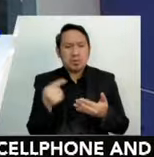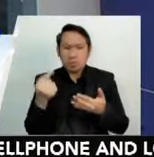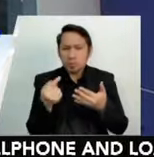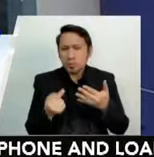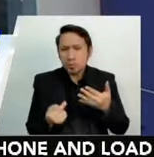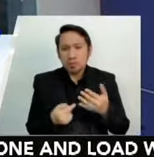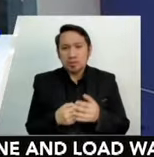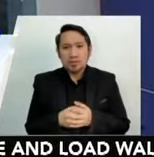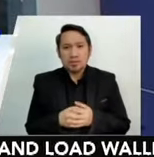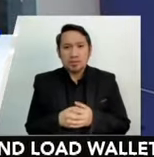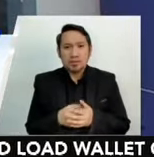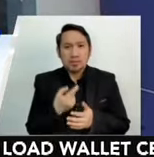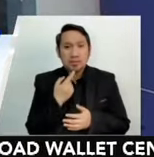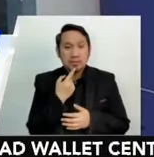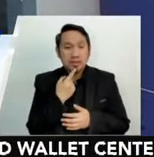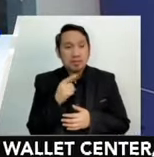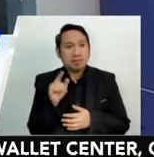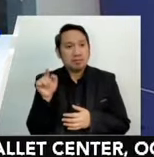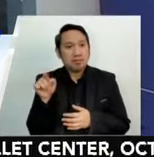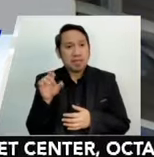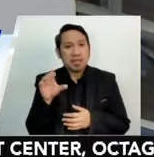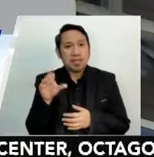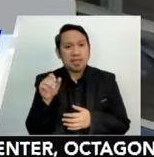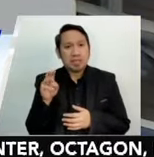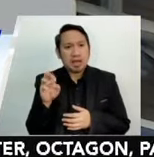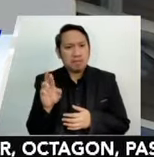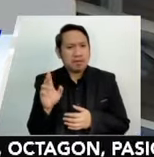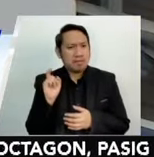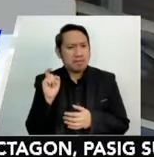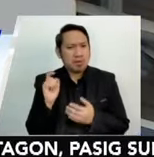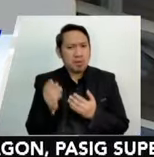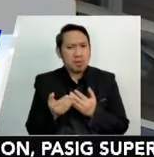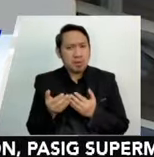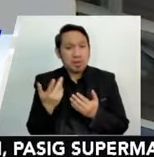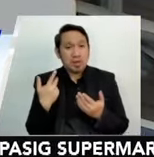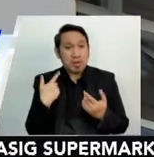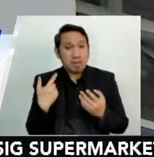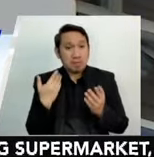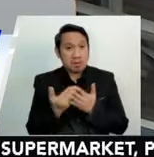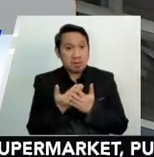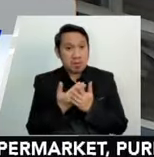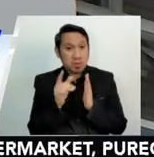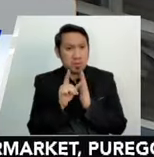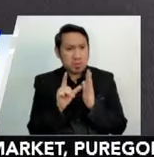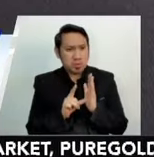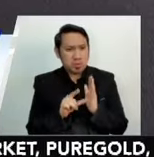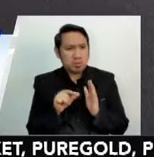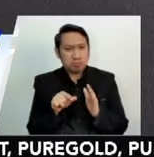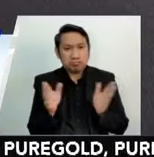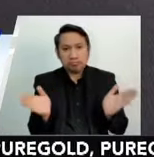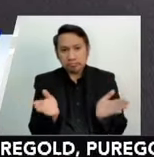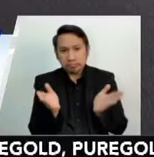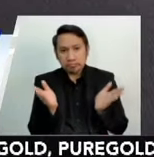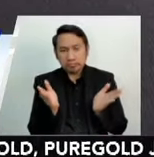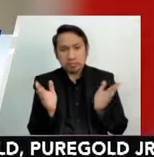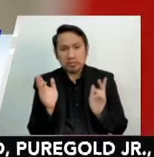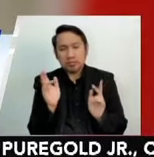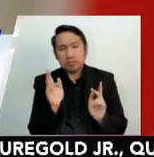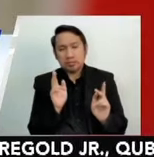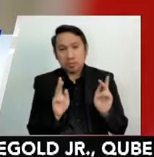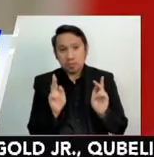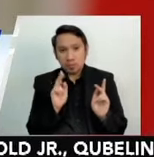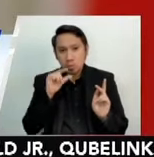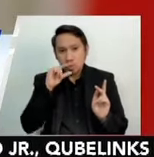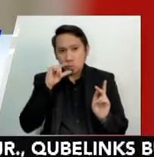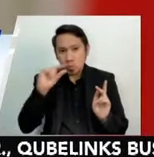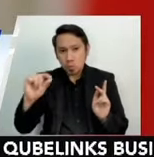mabilis mag-adjust sa mga scammer tuwing may bagong batas o regulasyon. Hinihikayat nila ang publiko na i-report sa kanilang anti-cybercrime